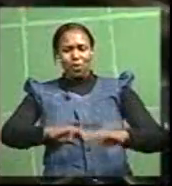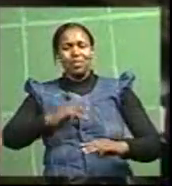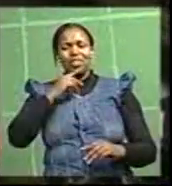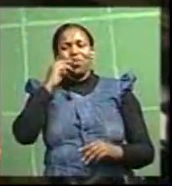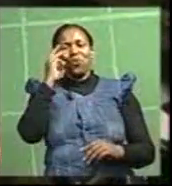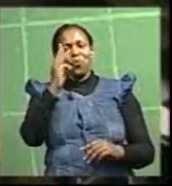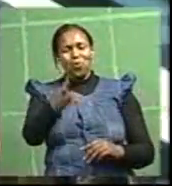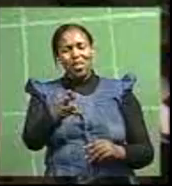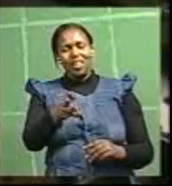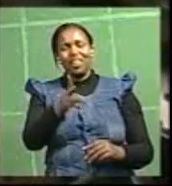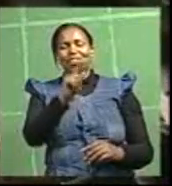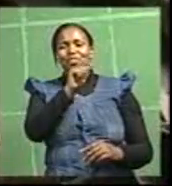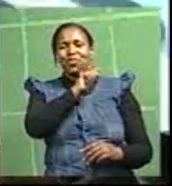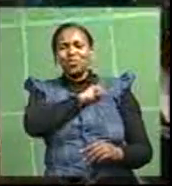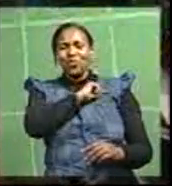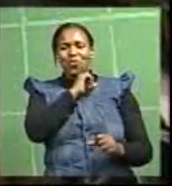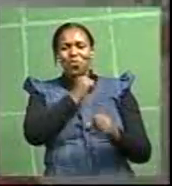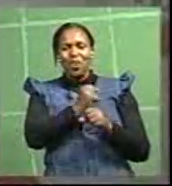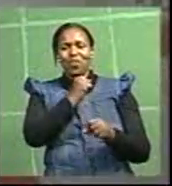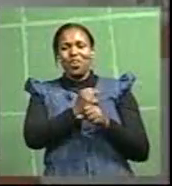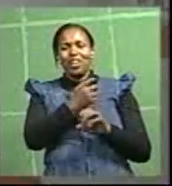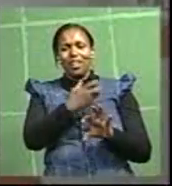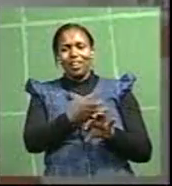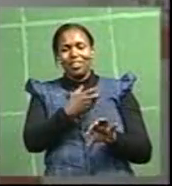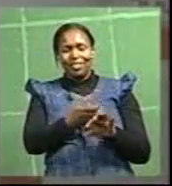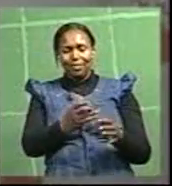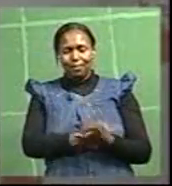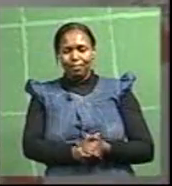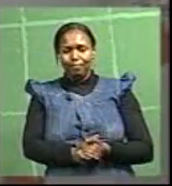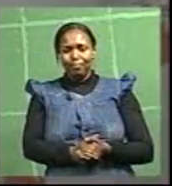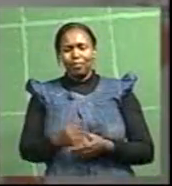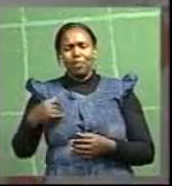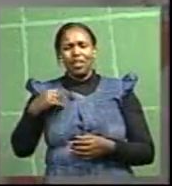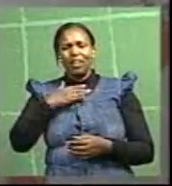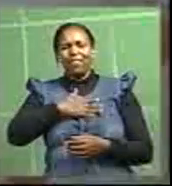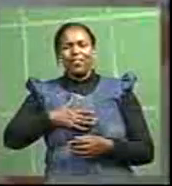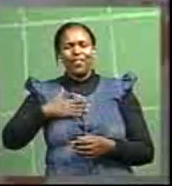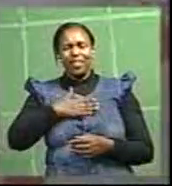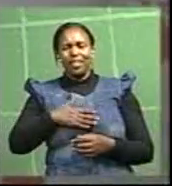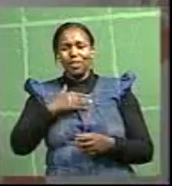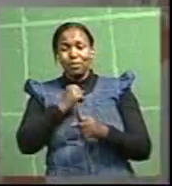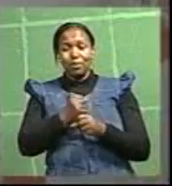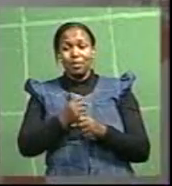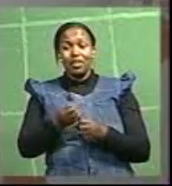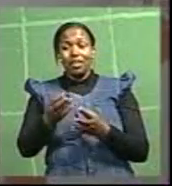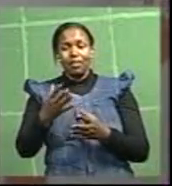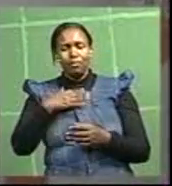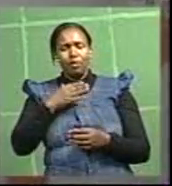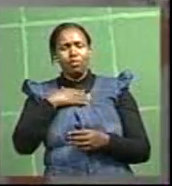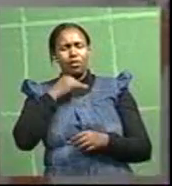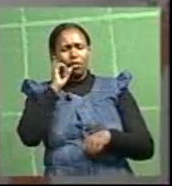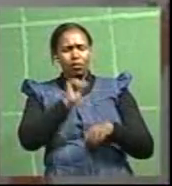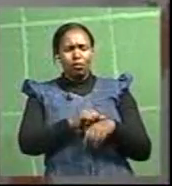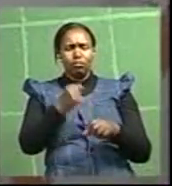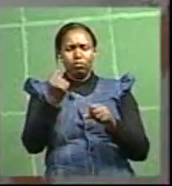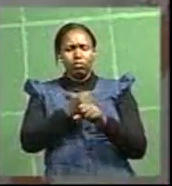ekuthwaleni lamasondo enyathi lasathweswe wona. Ngiva ngazi ukuthi lo msebenzi labangibekele wona ngilokhona kwenda